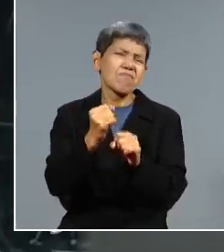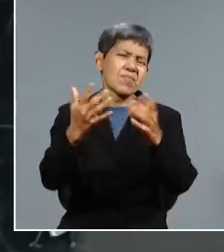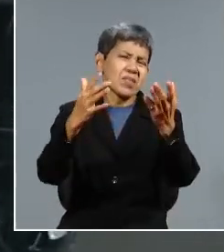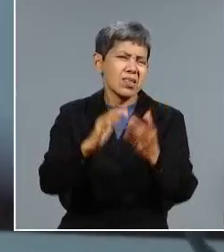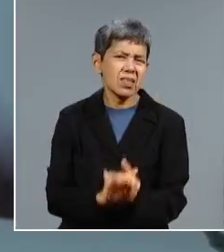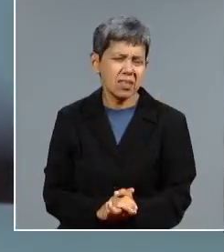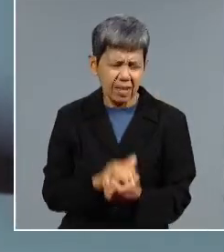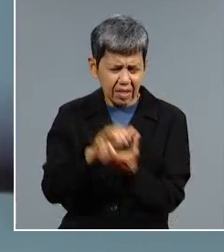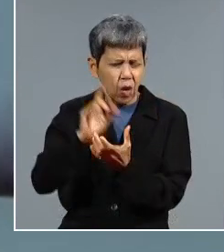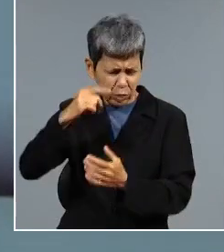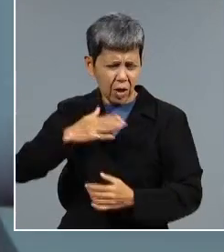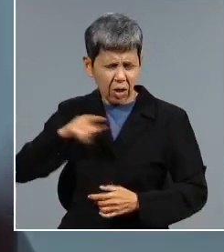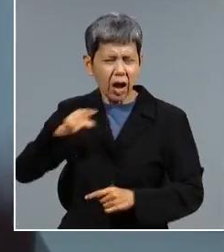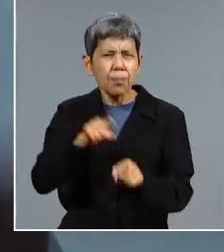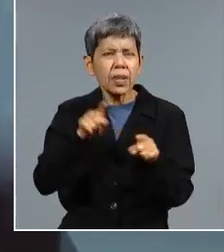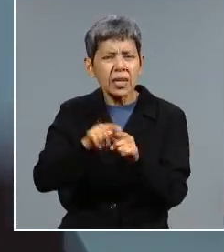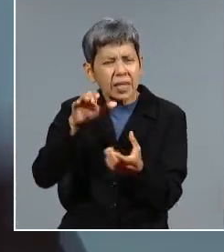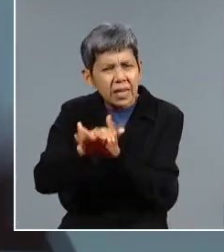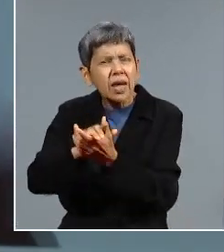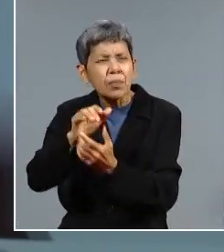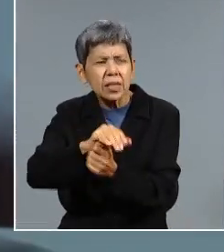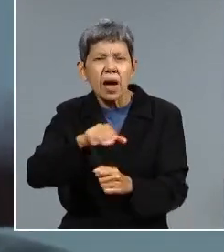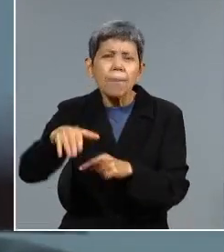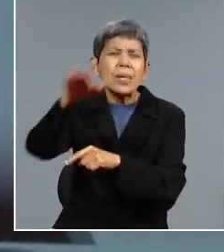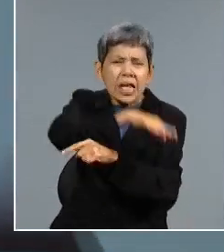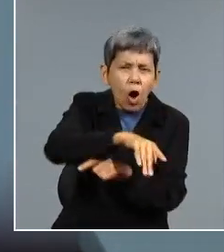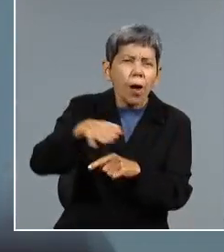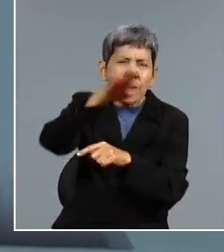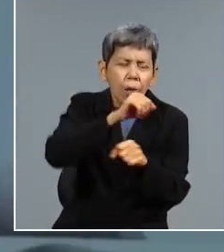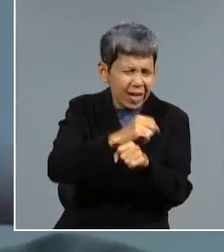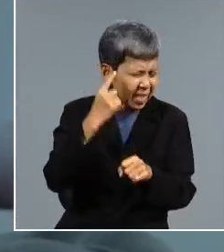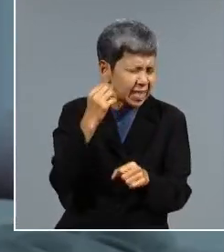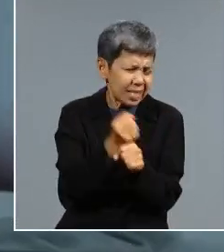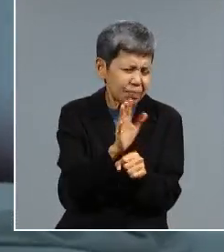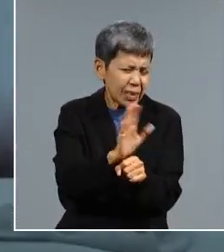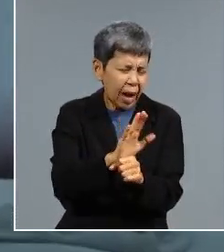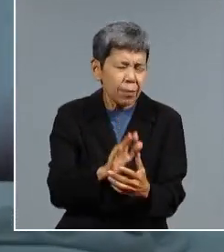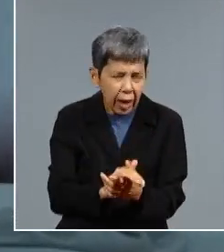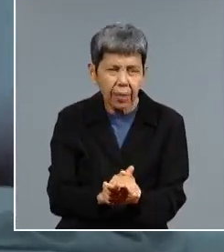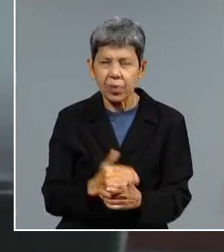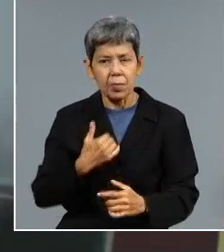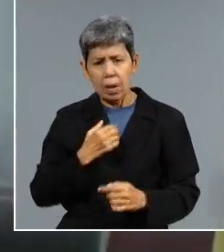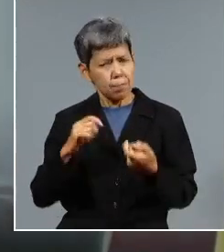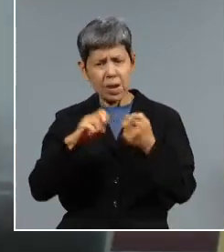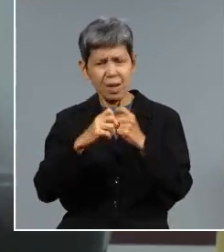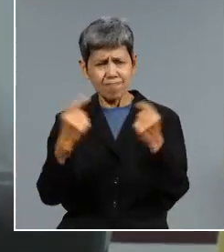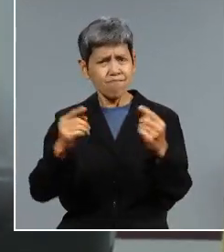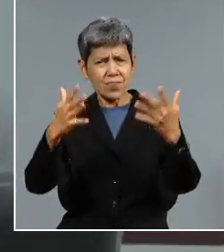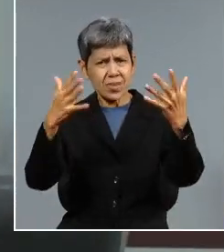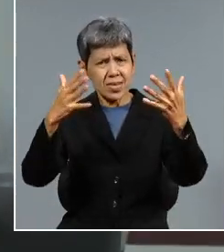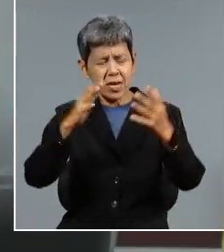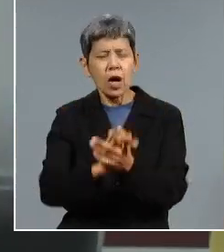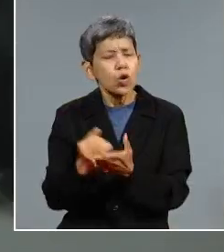ภรรยาเองเนี่ยก็เป็นที่ซับไทยของในวันชาติมันชาติก็คงไม่ทำหรอกอีกอย่างไม่เคยมีปัญหากันด้วย